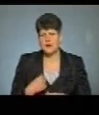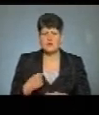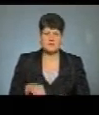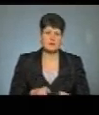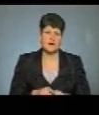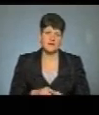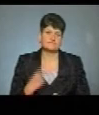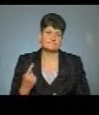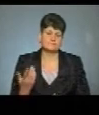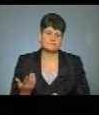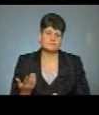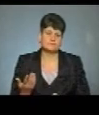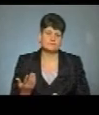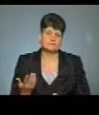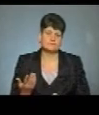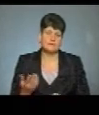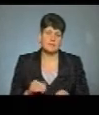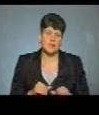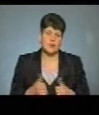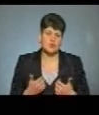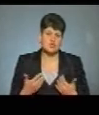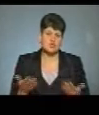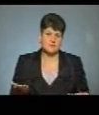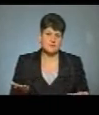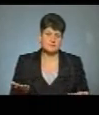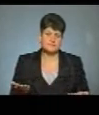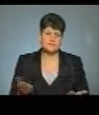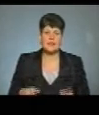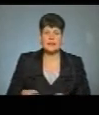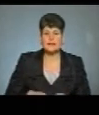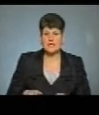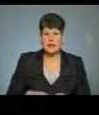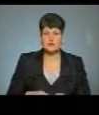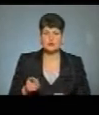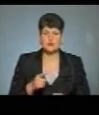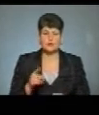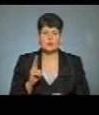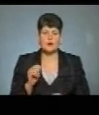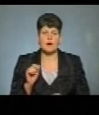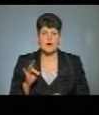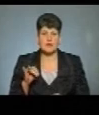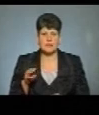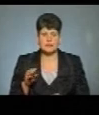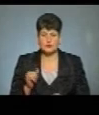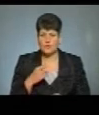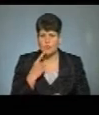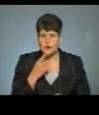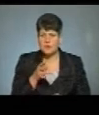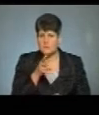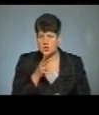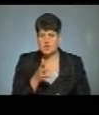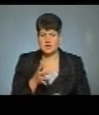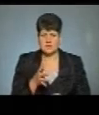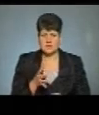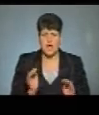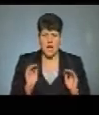місті розійшли. Директор Тернопільського «Карітасу» отець Андрій Марчук каже, під час карантину розвозитимуть